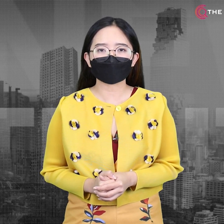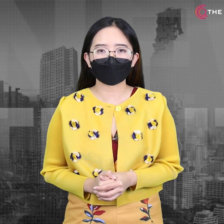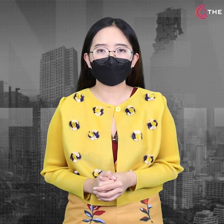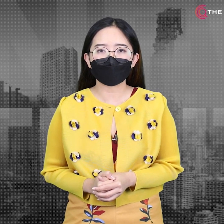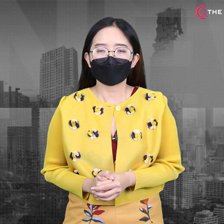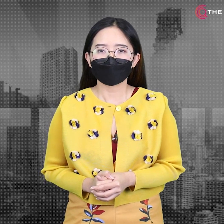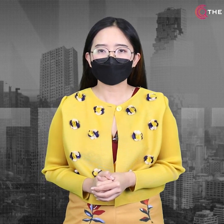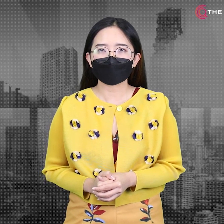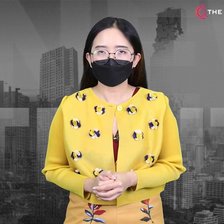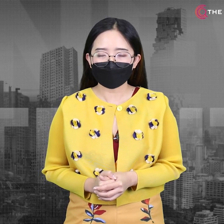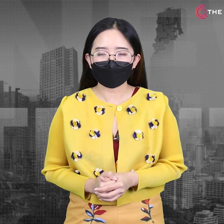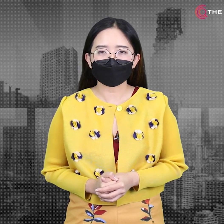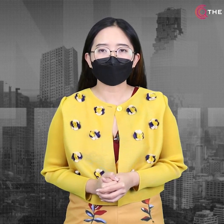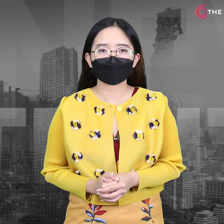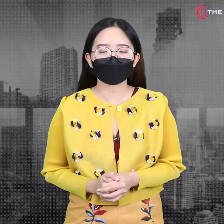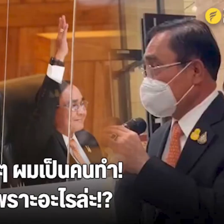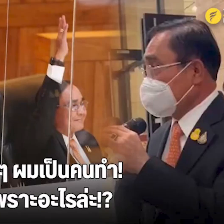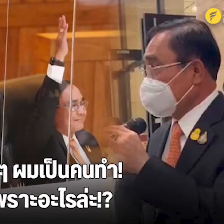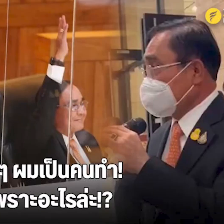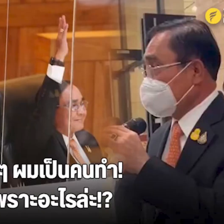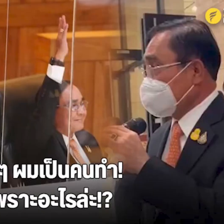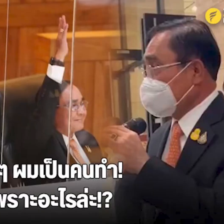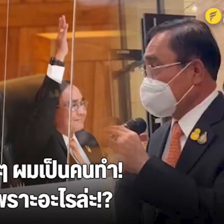โนตกลางสภา ไม่เกี่ยวยึดอำนาจ